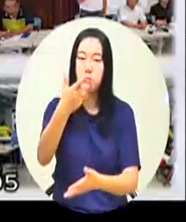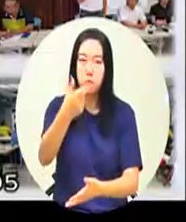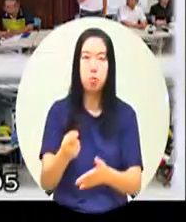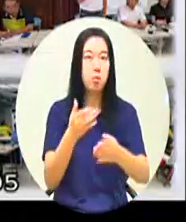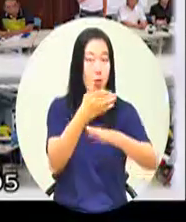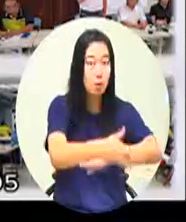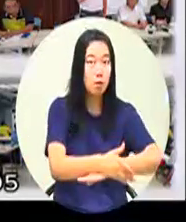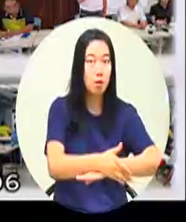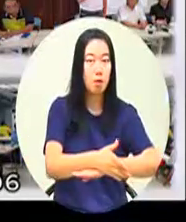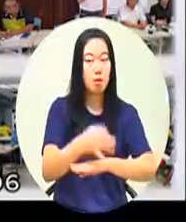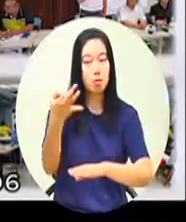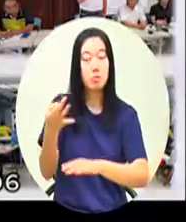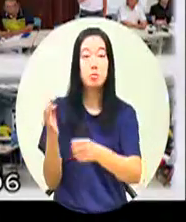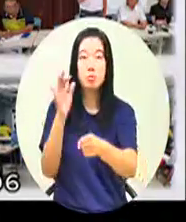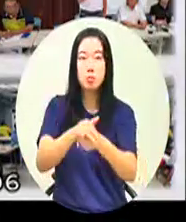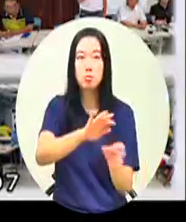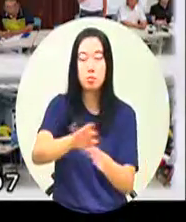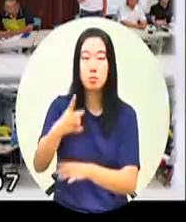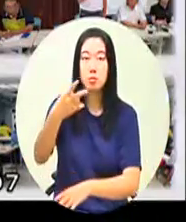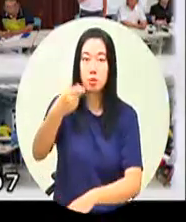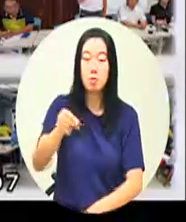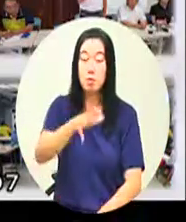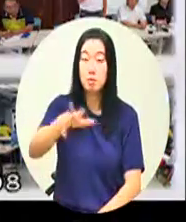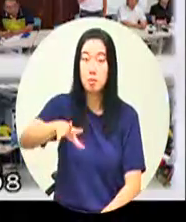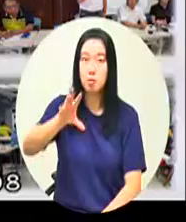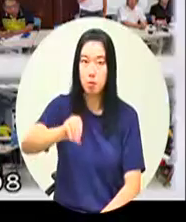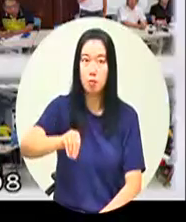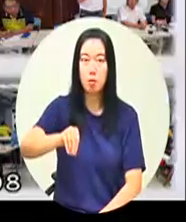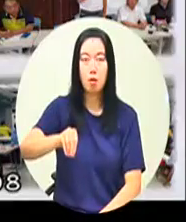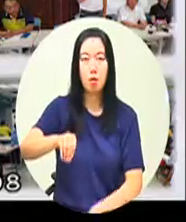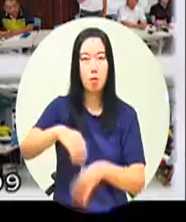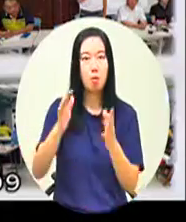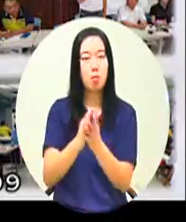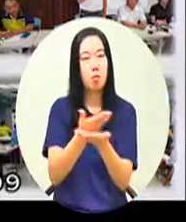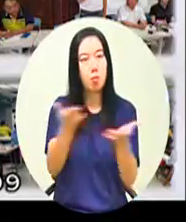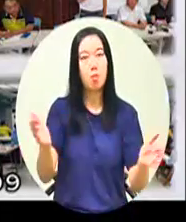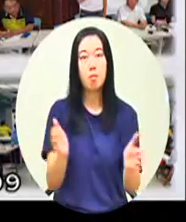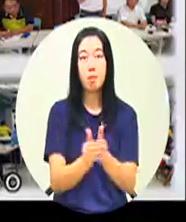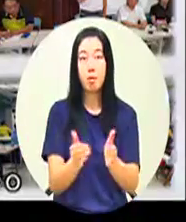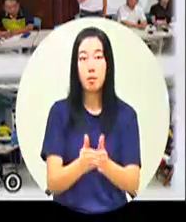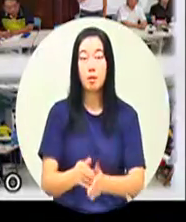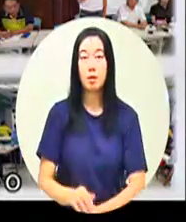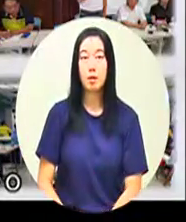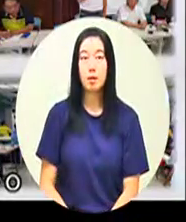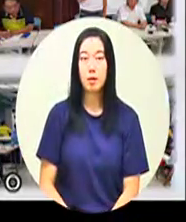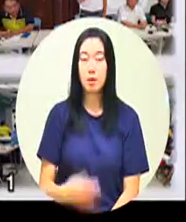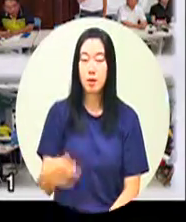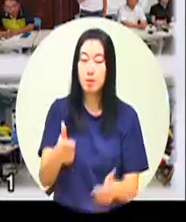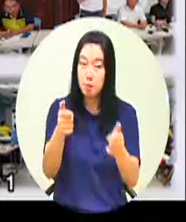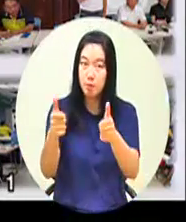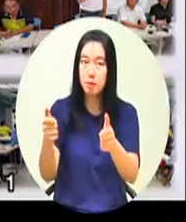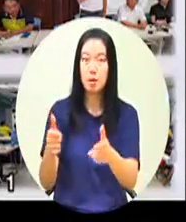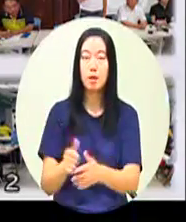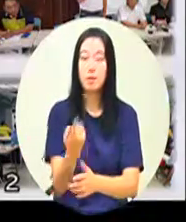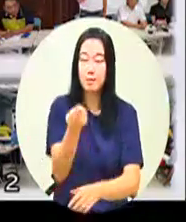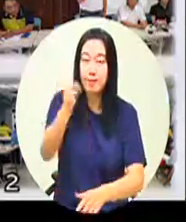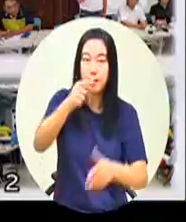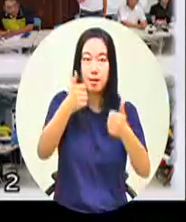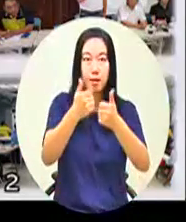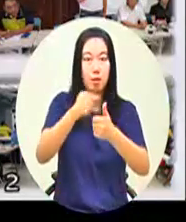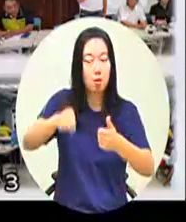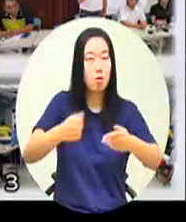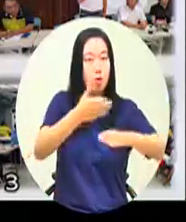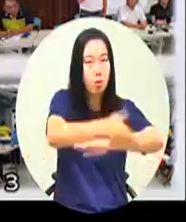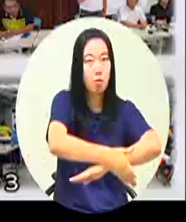有2亿8千万，那在也都已经全数的发放。另外，也非常感谢议会在上个会期通过了